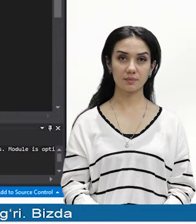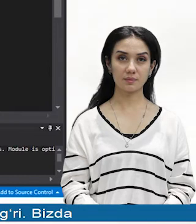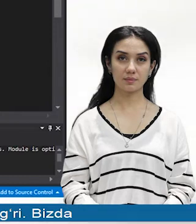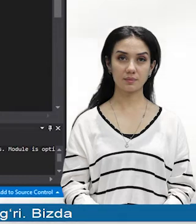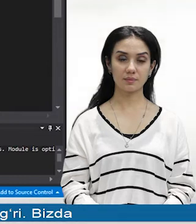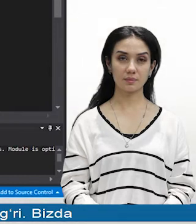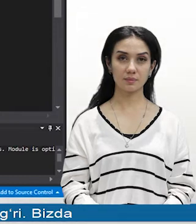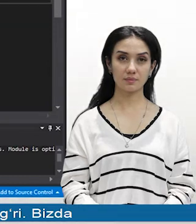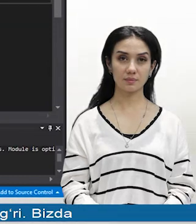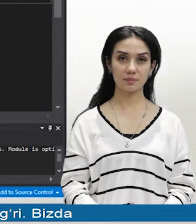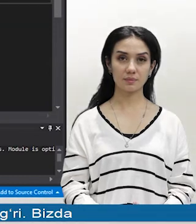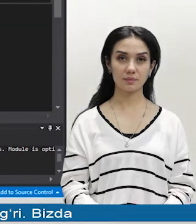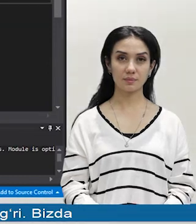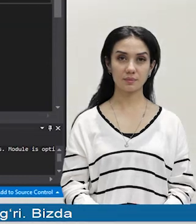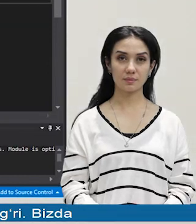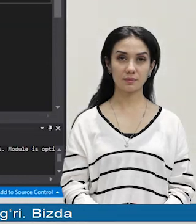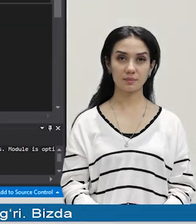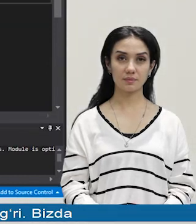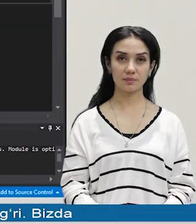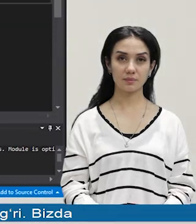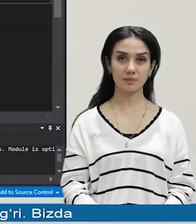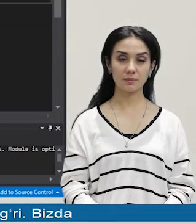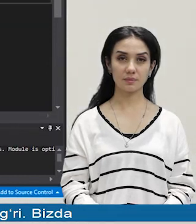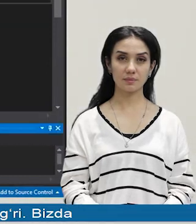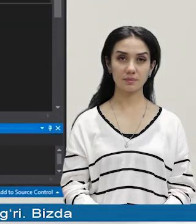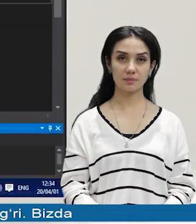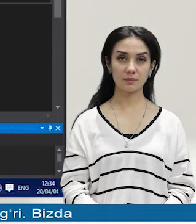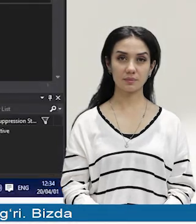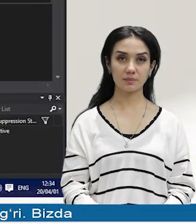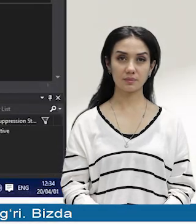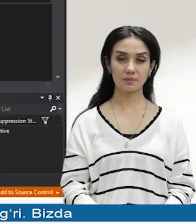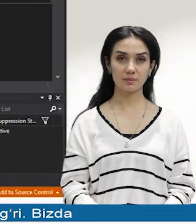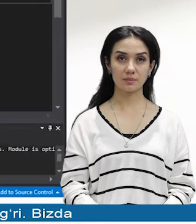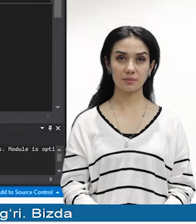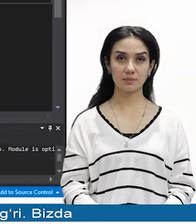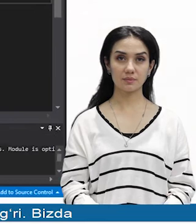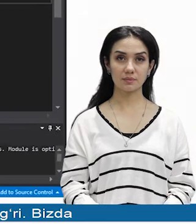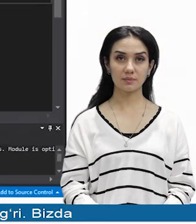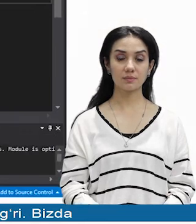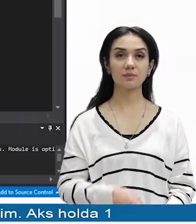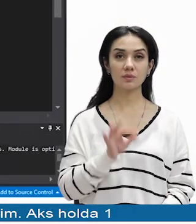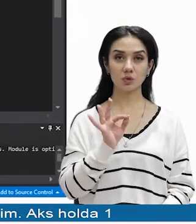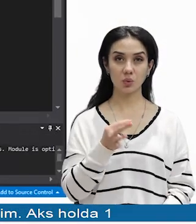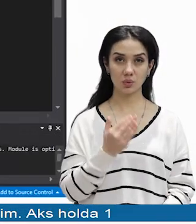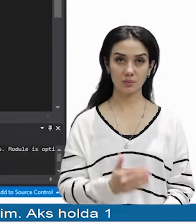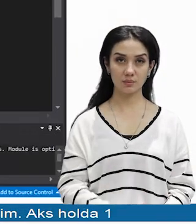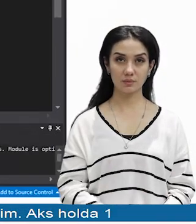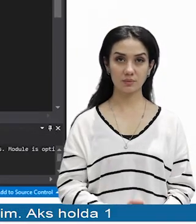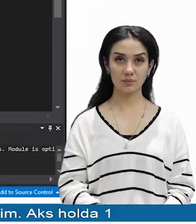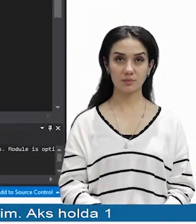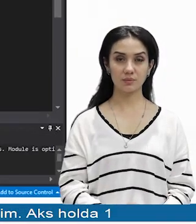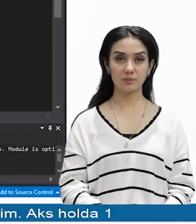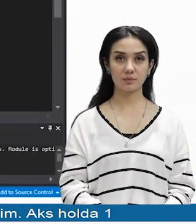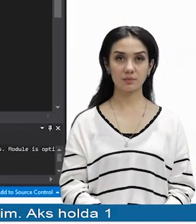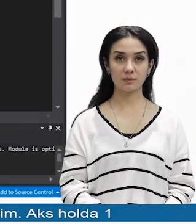Console.write noto'g'ri. Endi ishga tushiramiz. To'g'ri. Ha, bizda